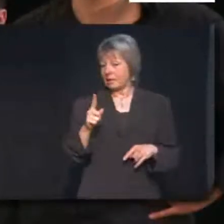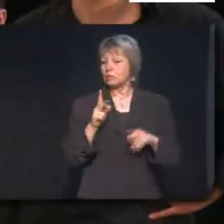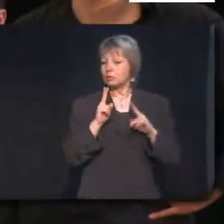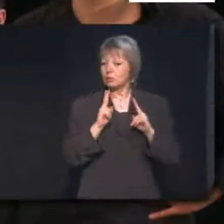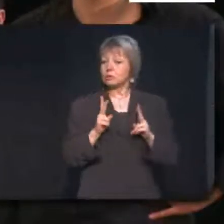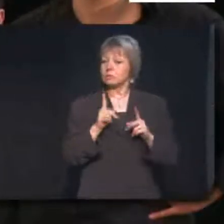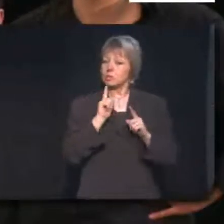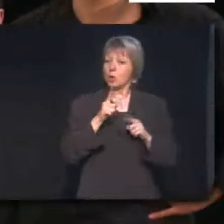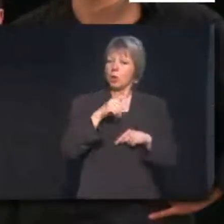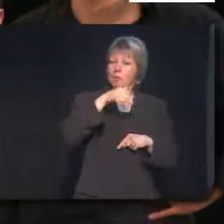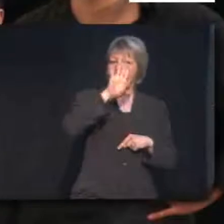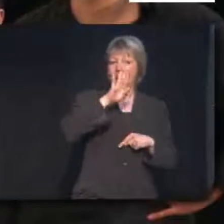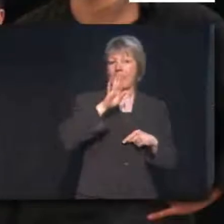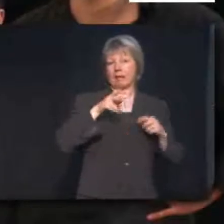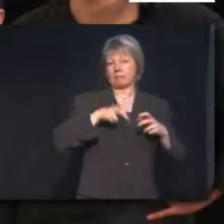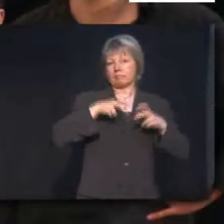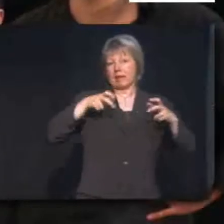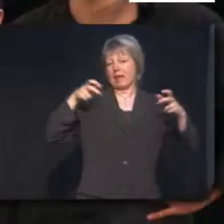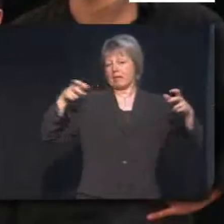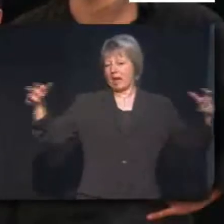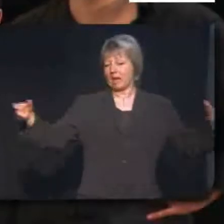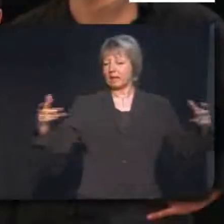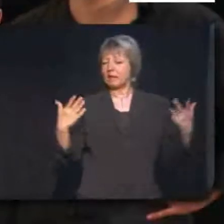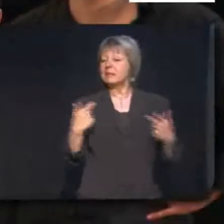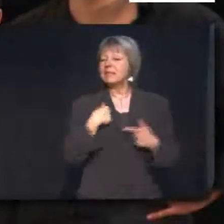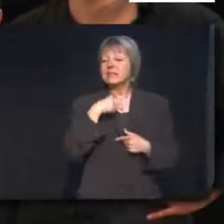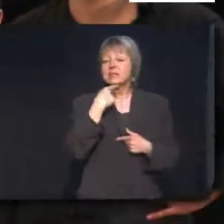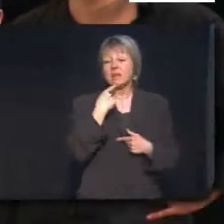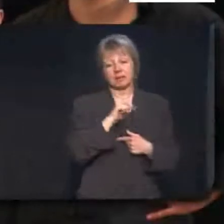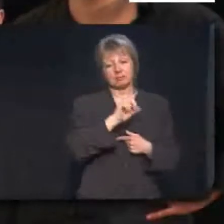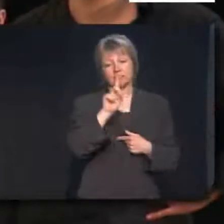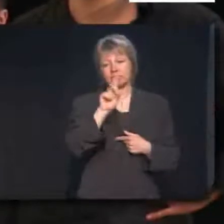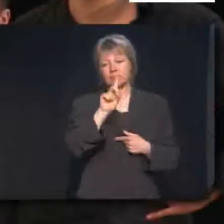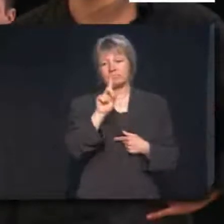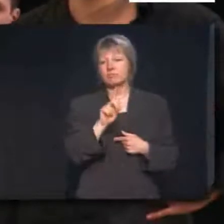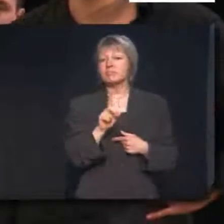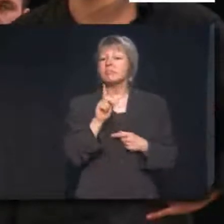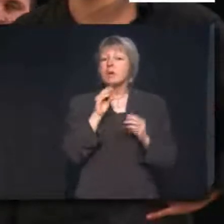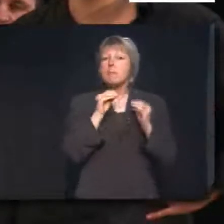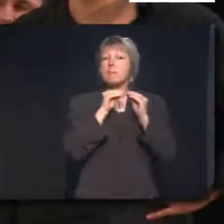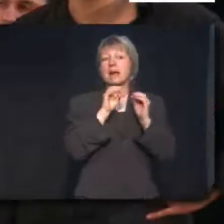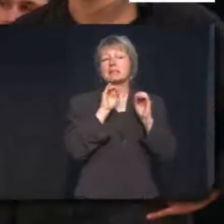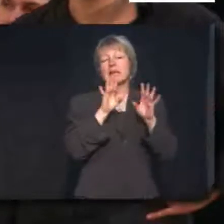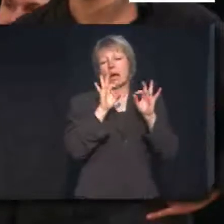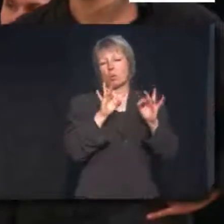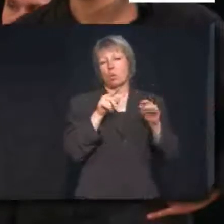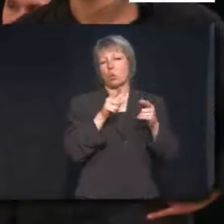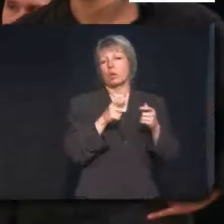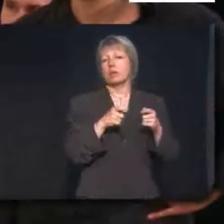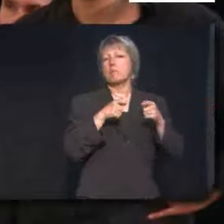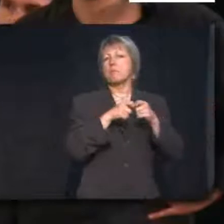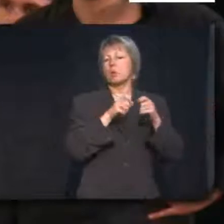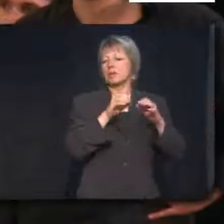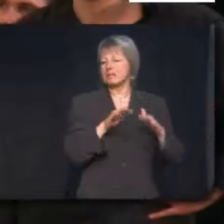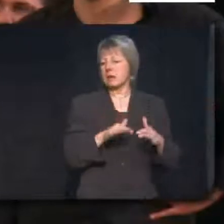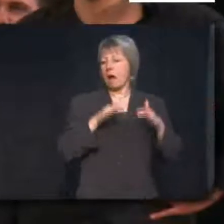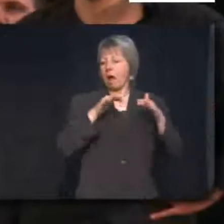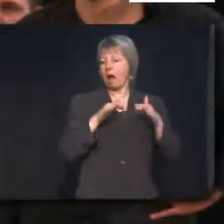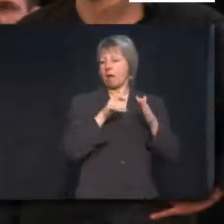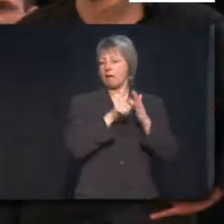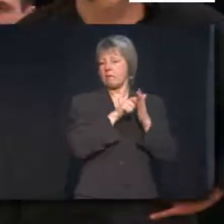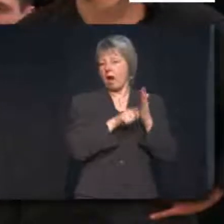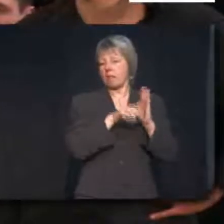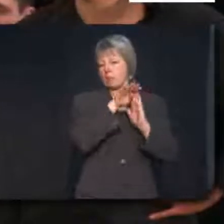ausgebaut wird und ich sage nein ich glaube dass der sehr gut hier in das Bundestagswahlprogramm passt weil eins muss uns klar sein